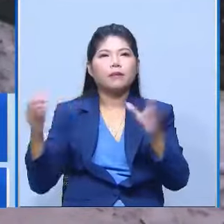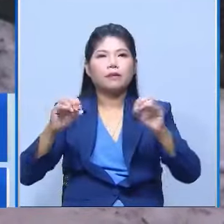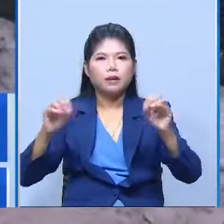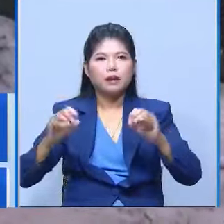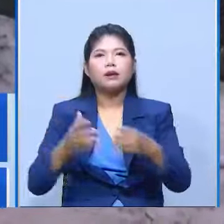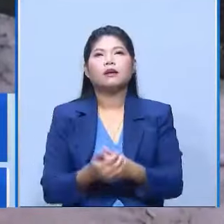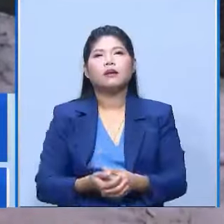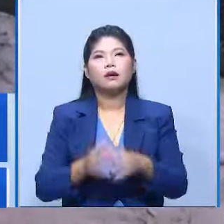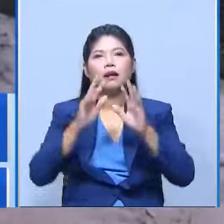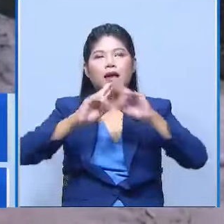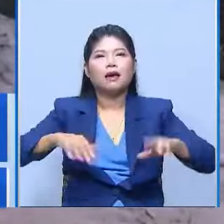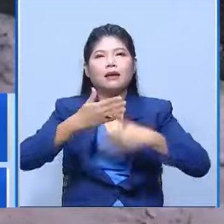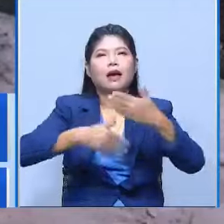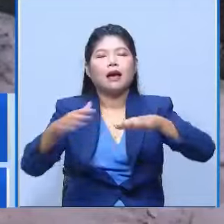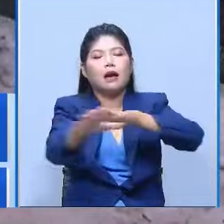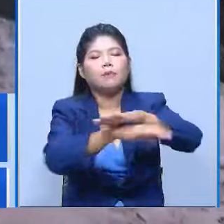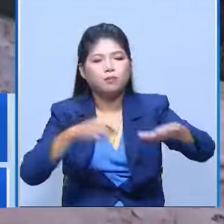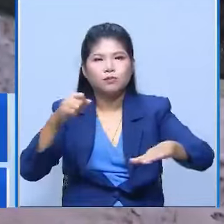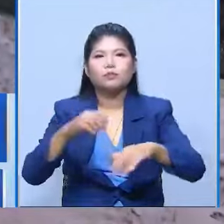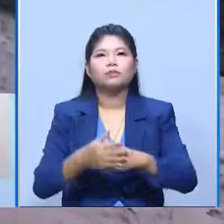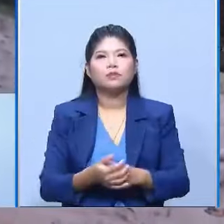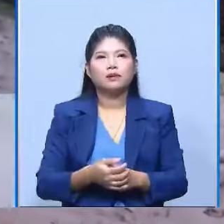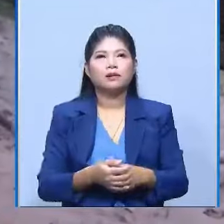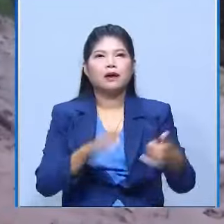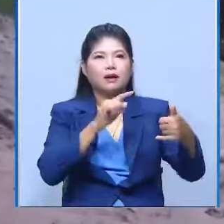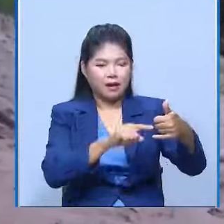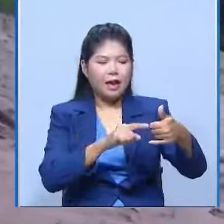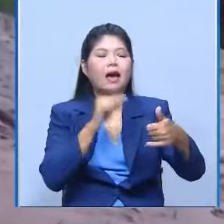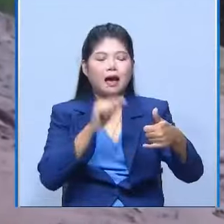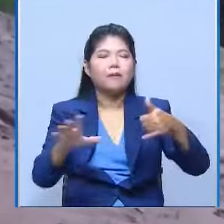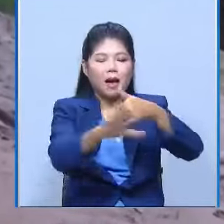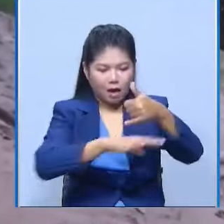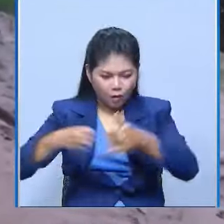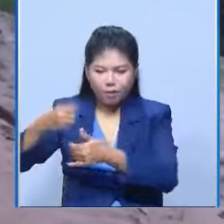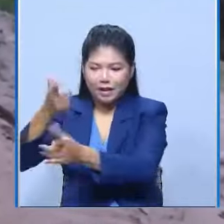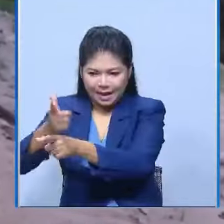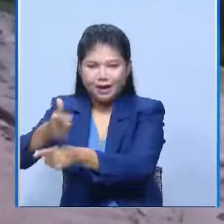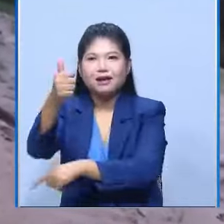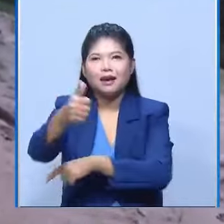าเนี่ย เอาแม่ค้าไปเลี้ยงดูเลย แม่อยู่บ้านรักแม่ค้าไปเลี้ยงเนี่ย